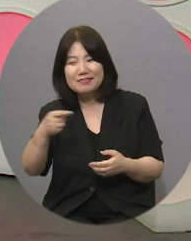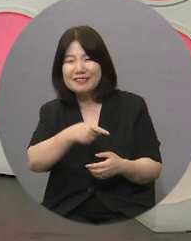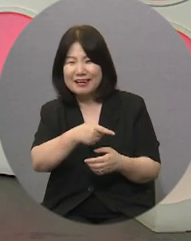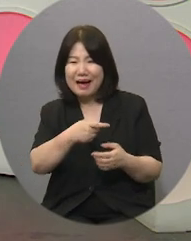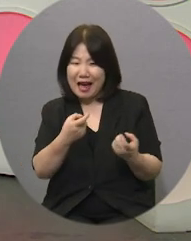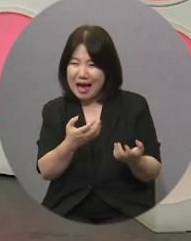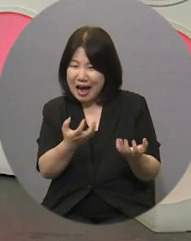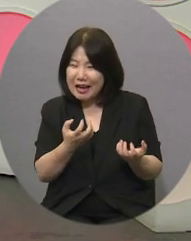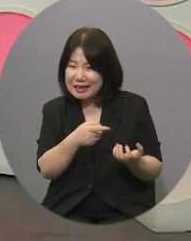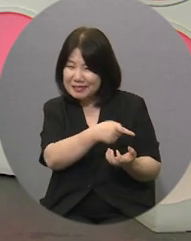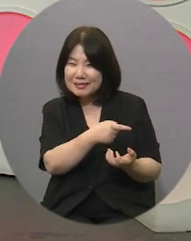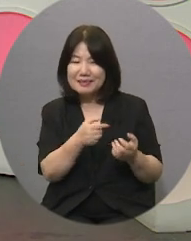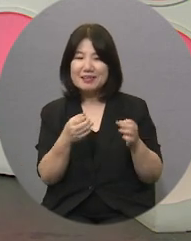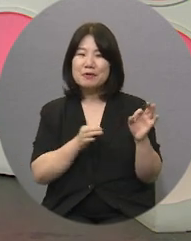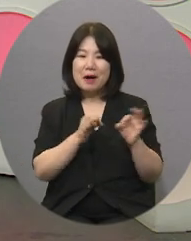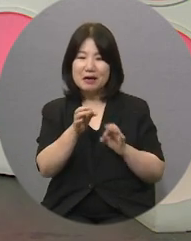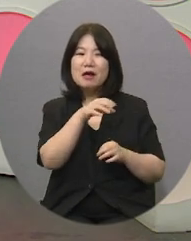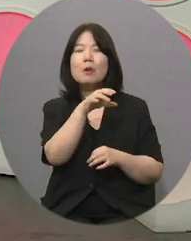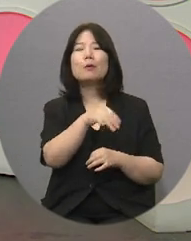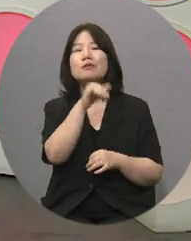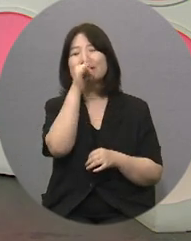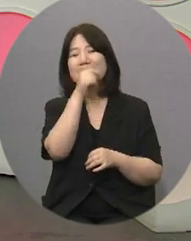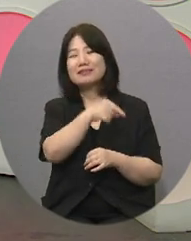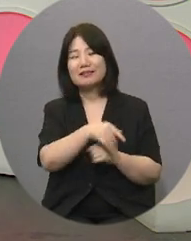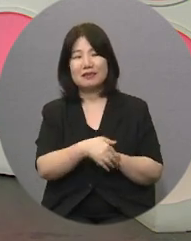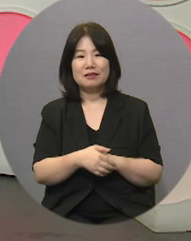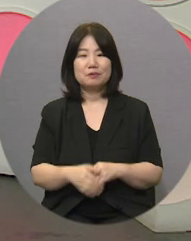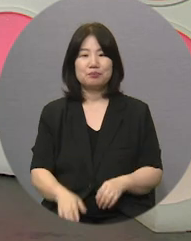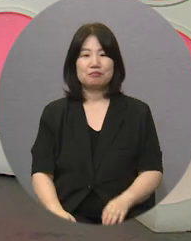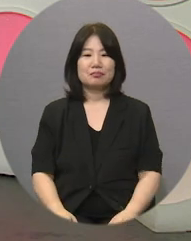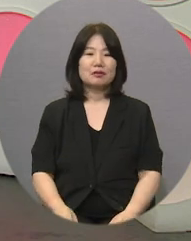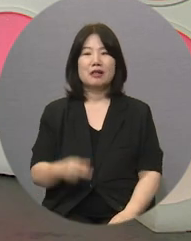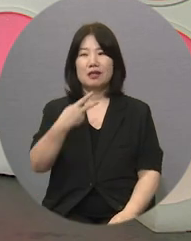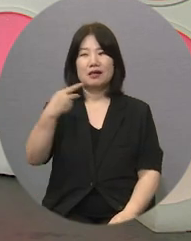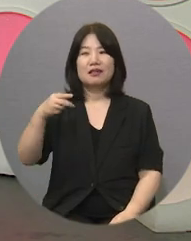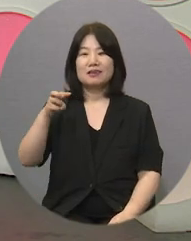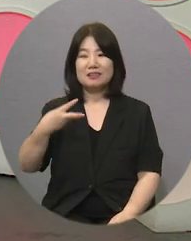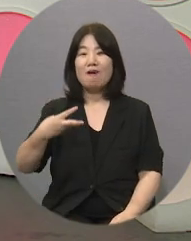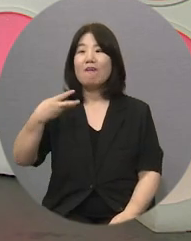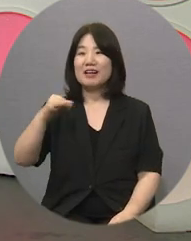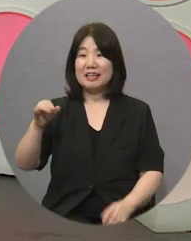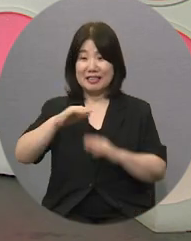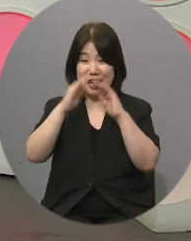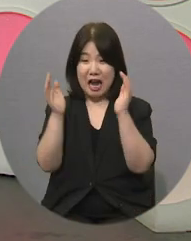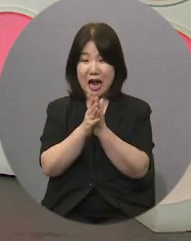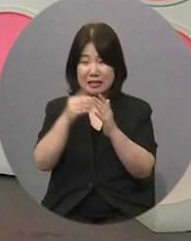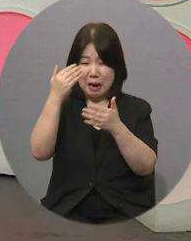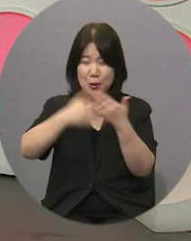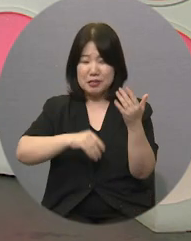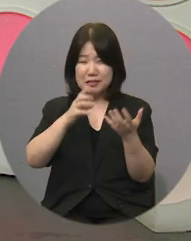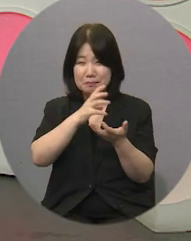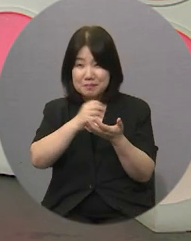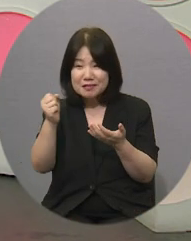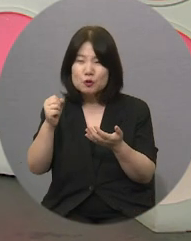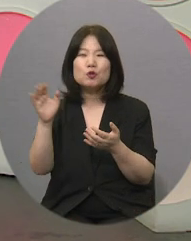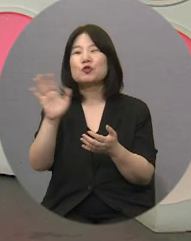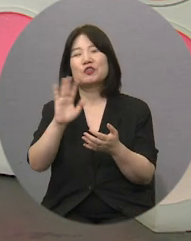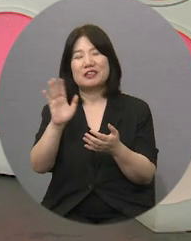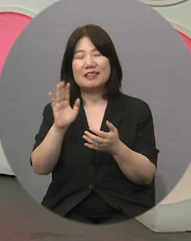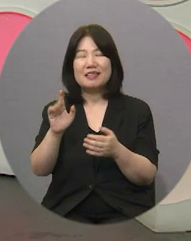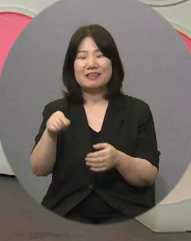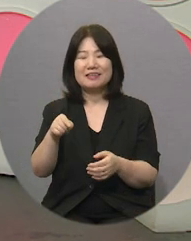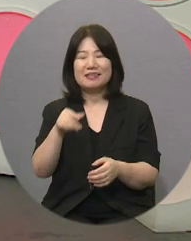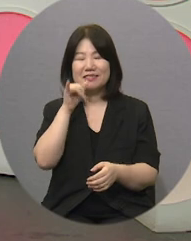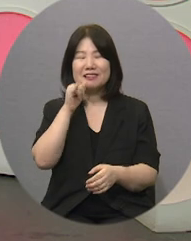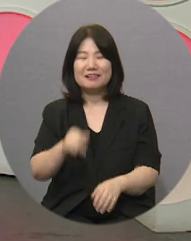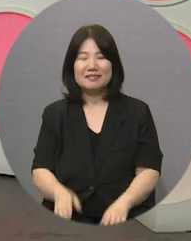돼. 어 다른 데 또 팔아야 되니까 떨이 안 해주시고 그렇지. 네. 아 옛날 여러 가지 또 추억이 있지 않을까 싶습니다.